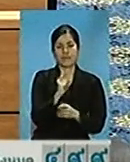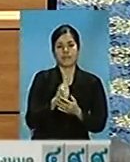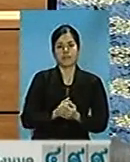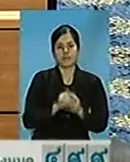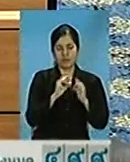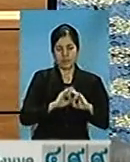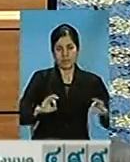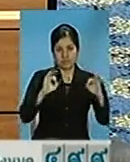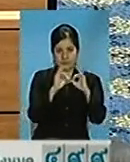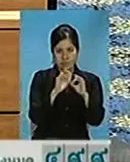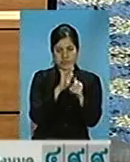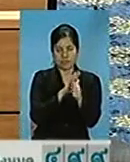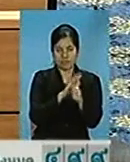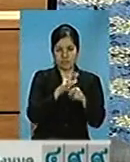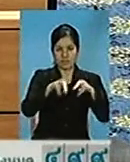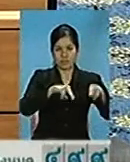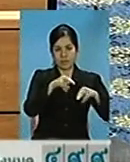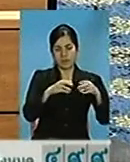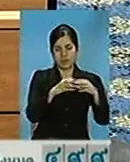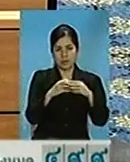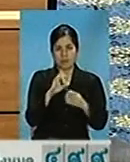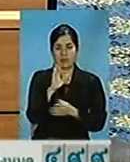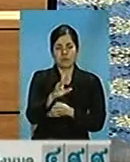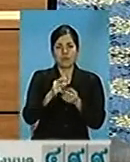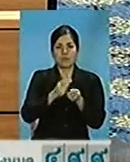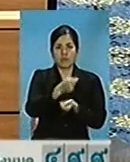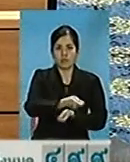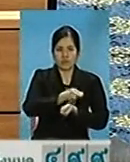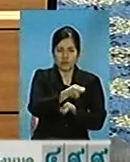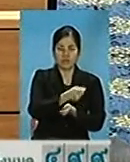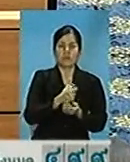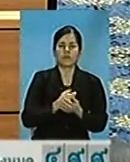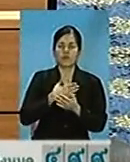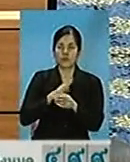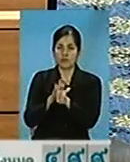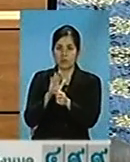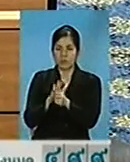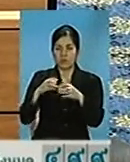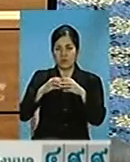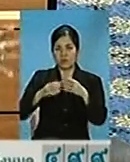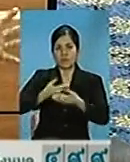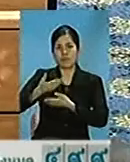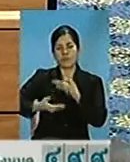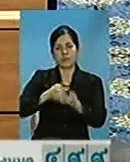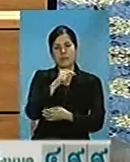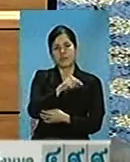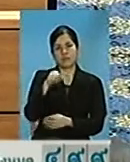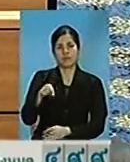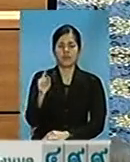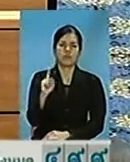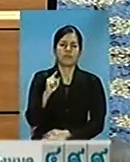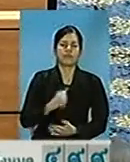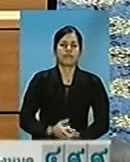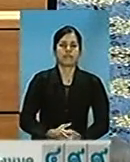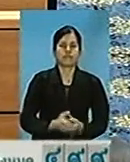จที่จะดูแลเกษตรกรหรือเราจะดูแลพ่อค้าพอเบี่ยงเบนกันไปเนี่ยผ